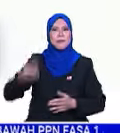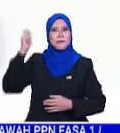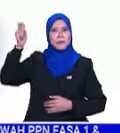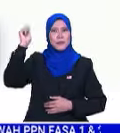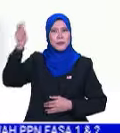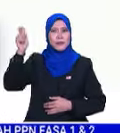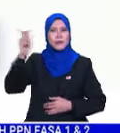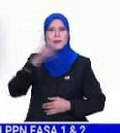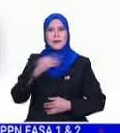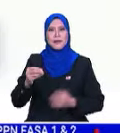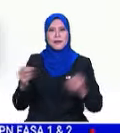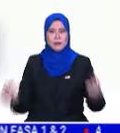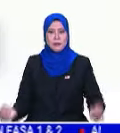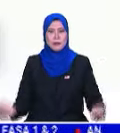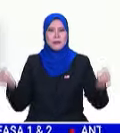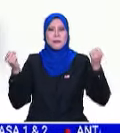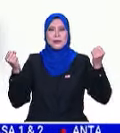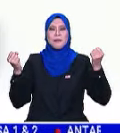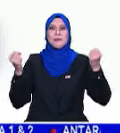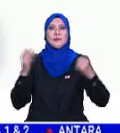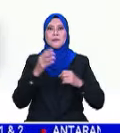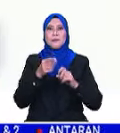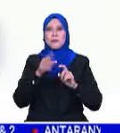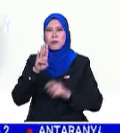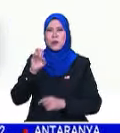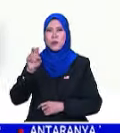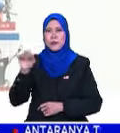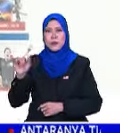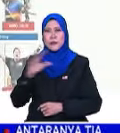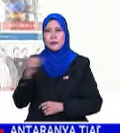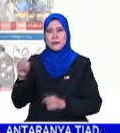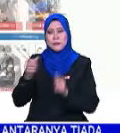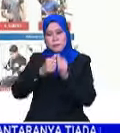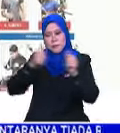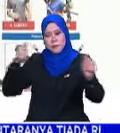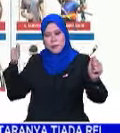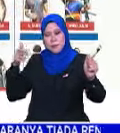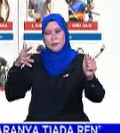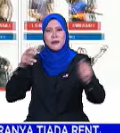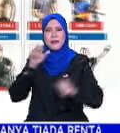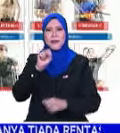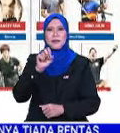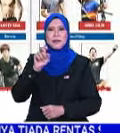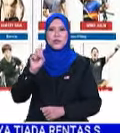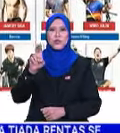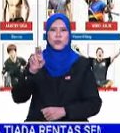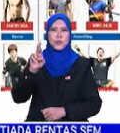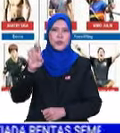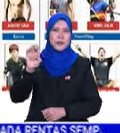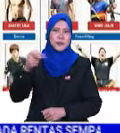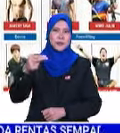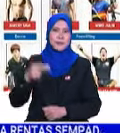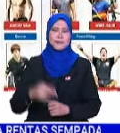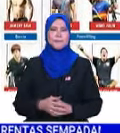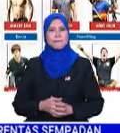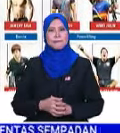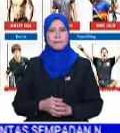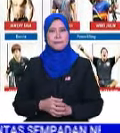Hau, atlet angkat berat Boni Banyo Gastin dan pemanah negara S. Suresh.